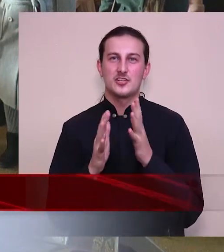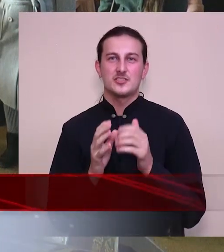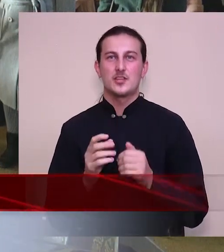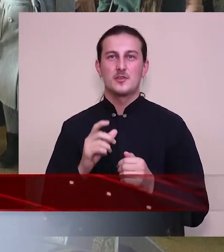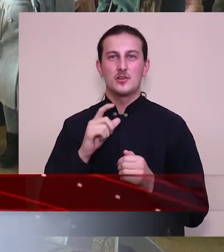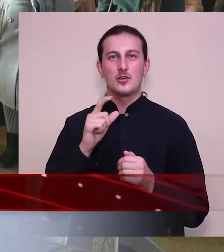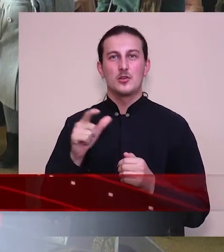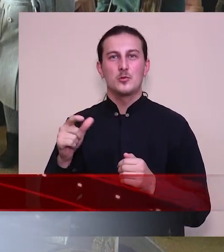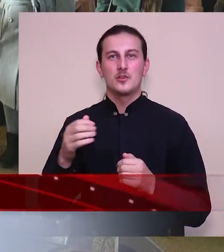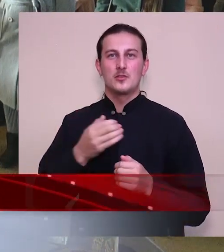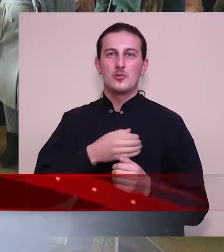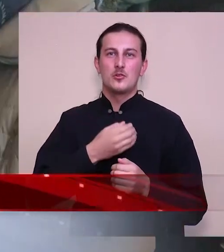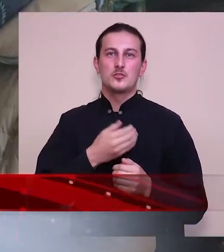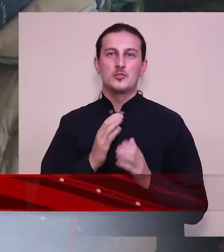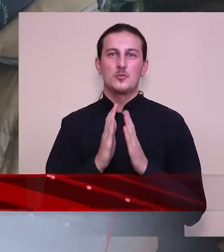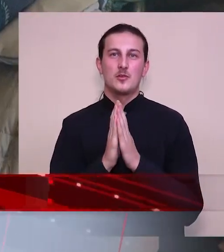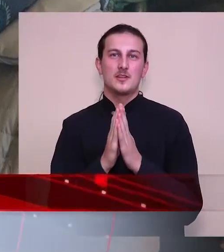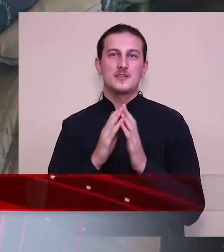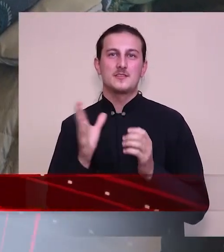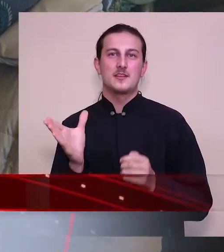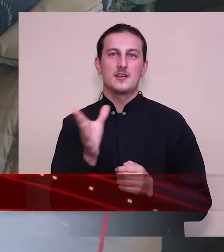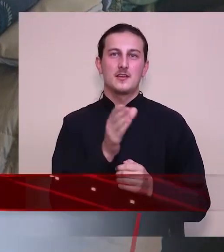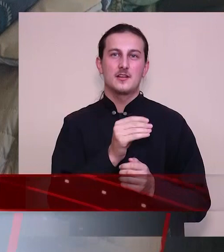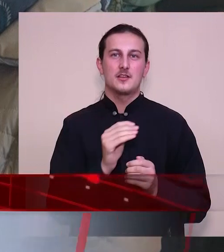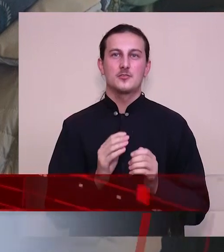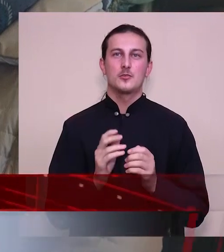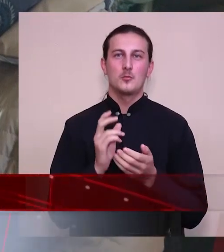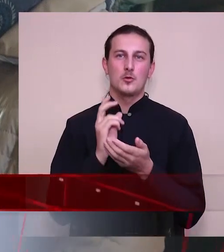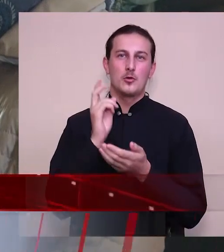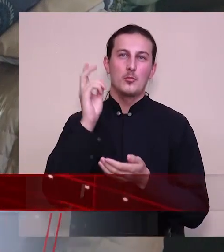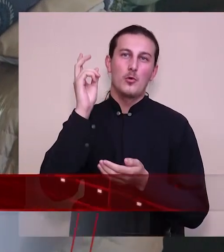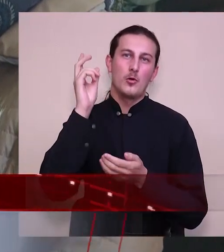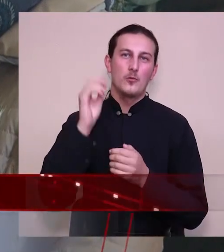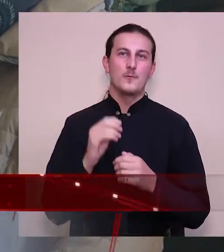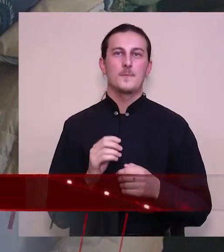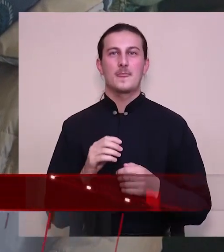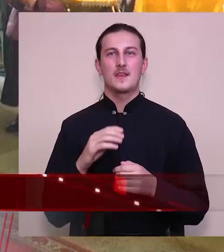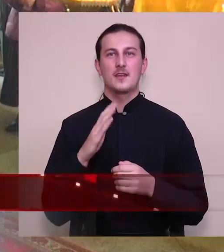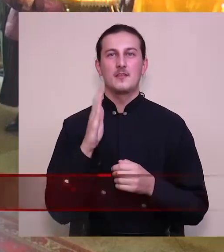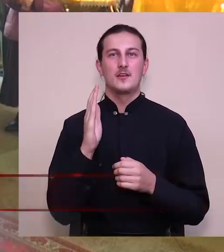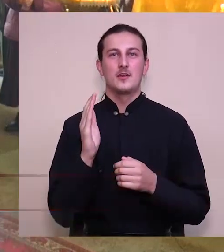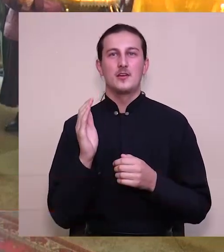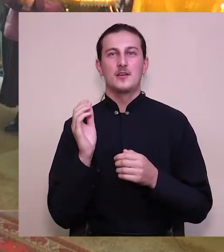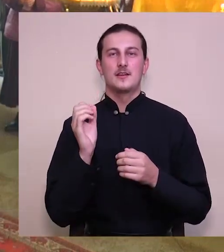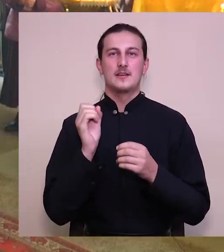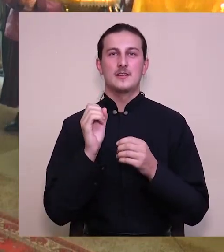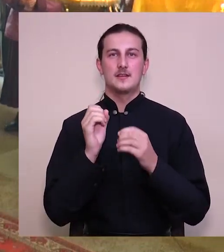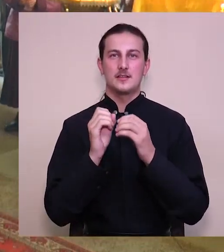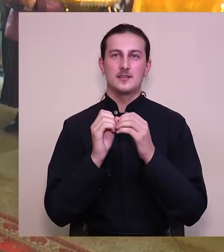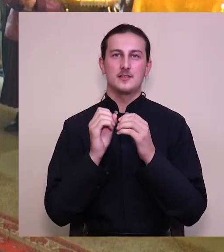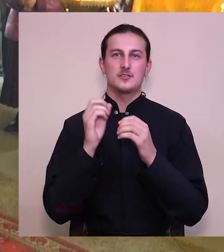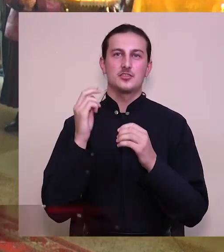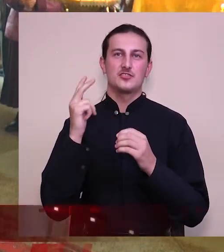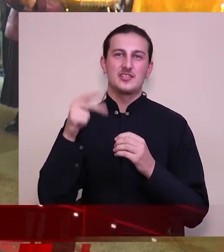З 2015 року у Мукачівській православній єпархії стартував благий почин з пастирської допомоги цим людям. З нагоди